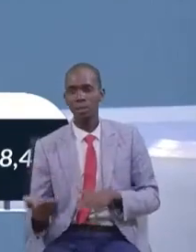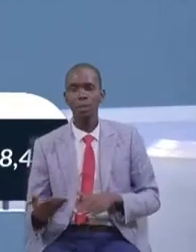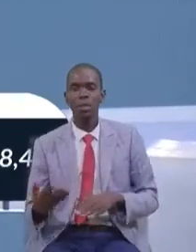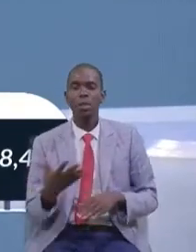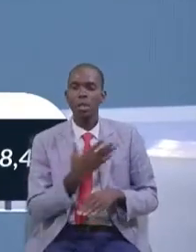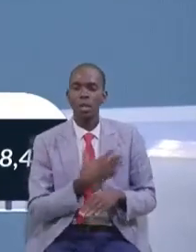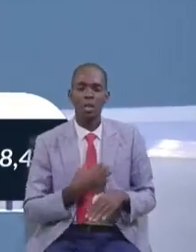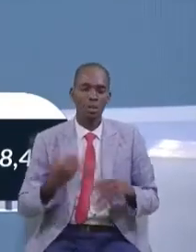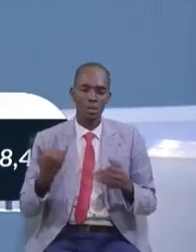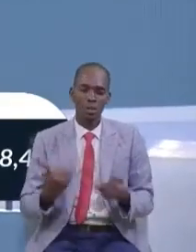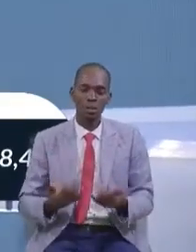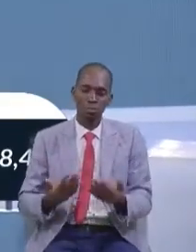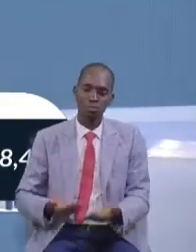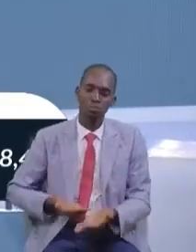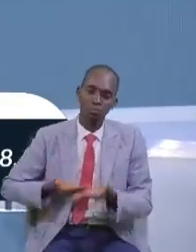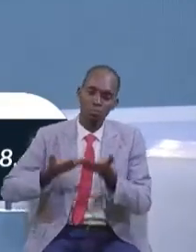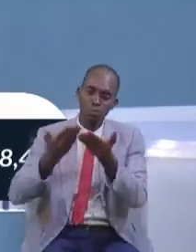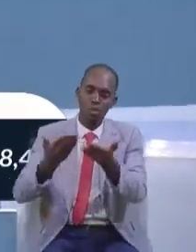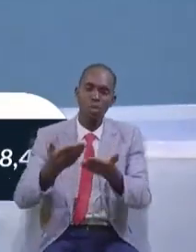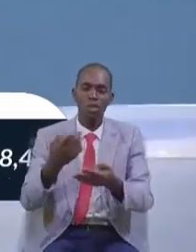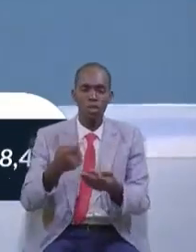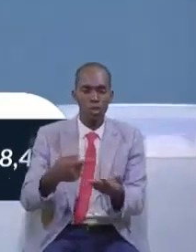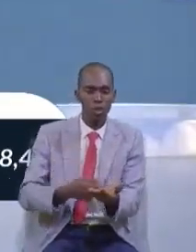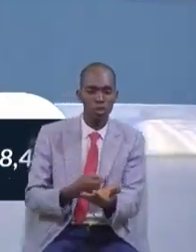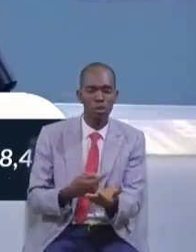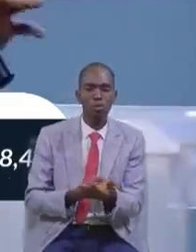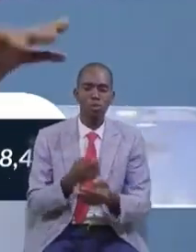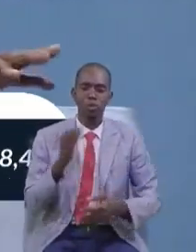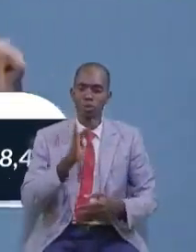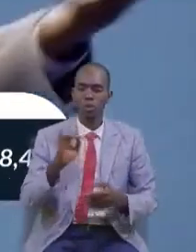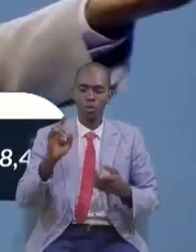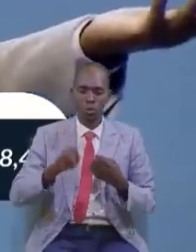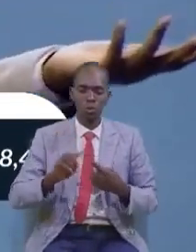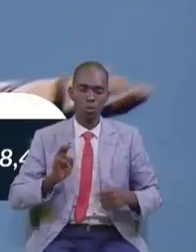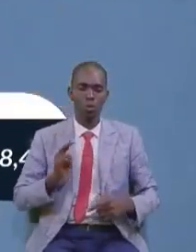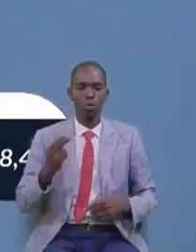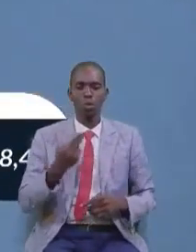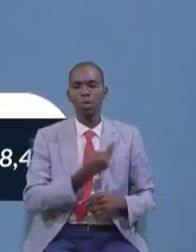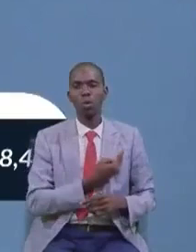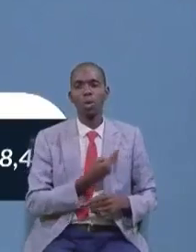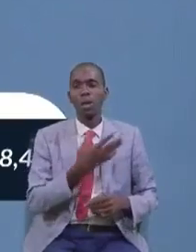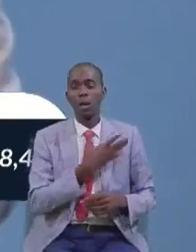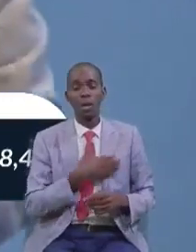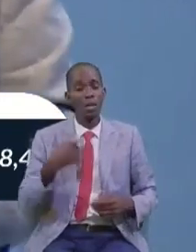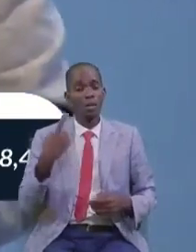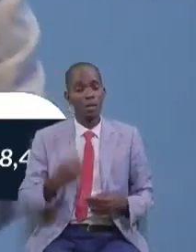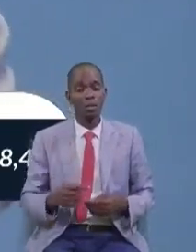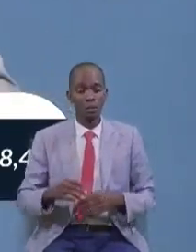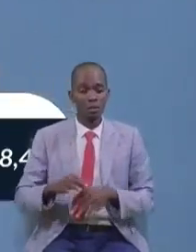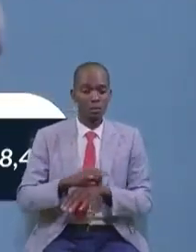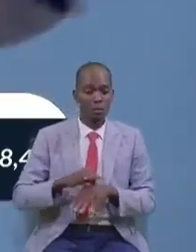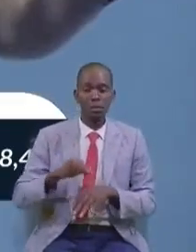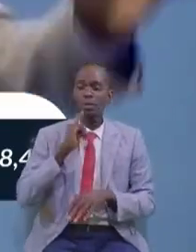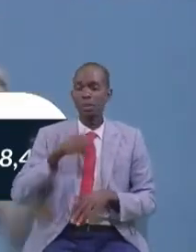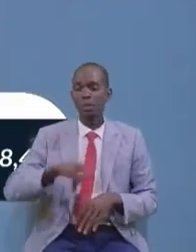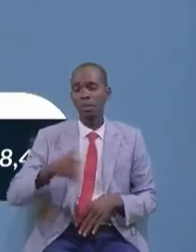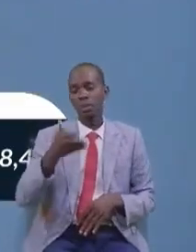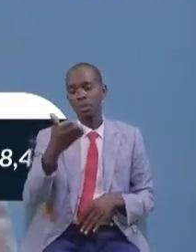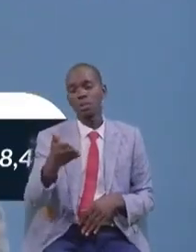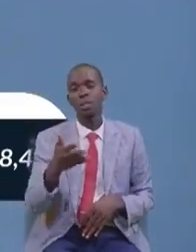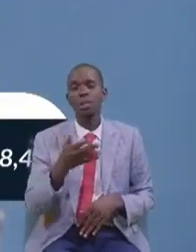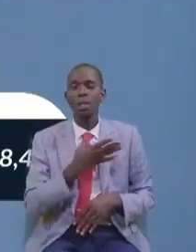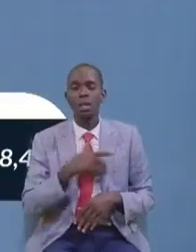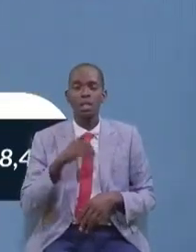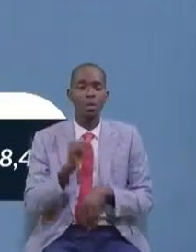the gospel unto us. వారు సువర్తమానాన్ని మన చేతులకు అప్పగించారు. And the harvest is still there. ఇంకను కోత ఉంది. And the work